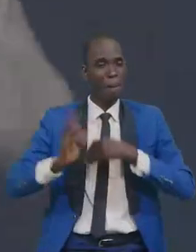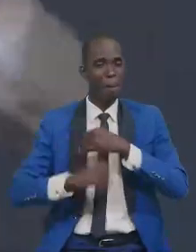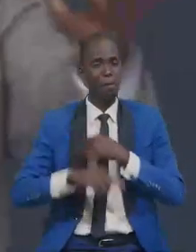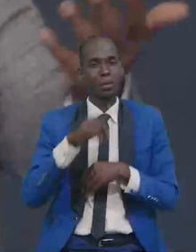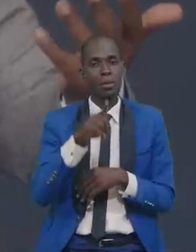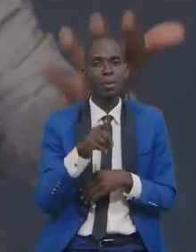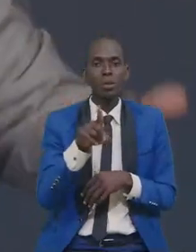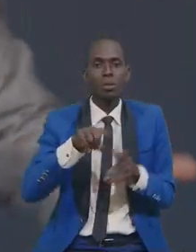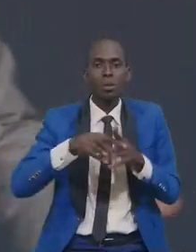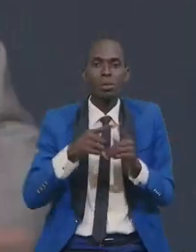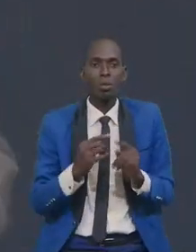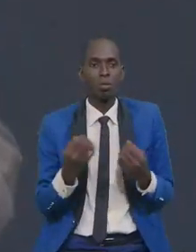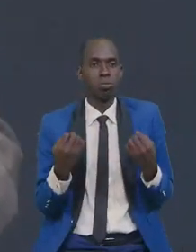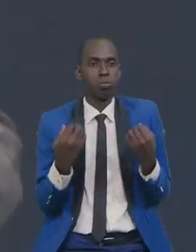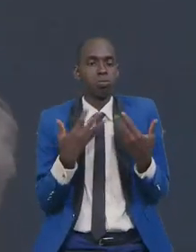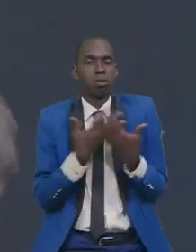Quand